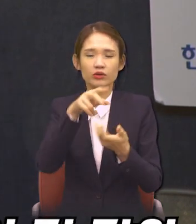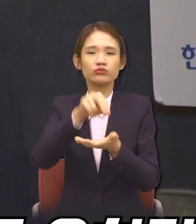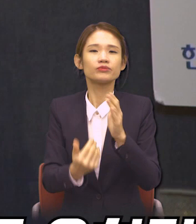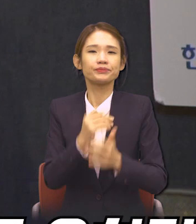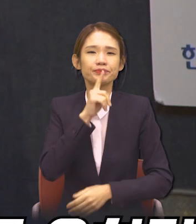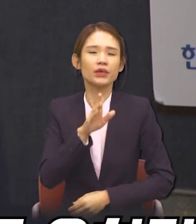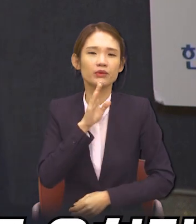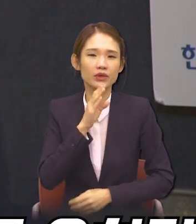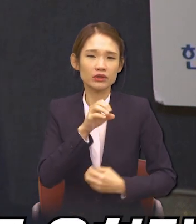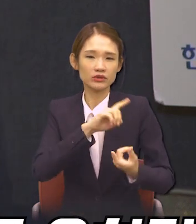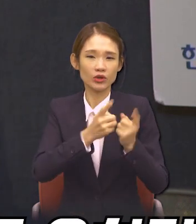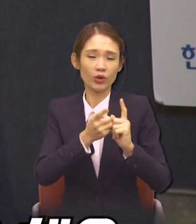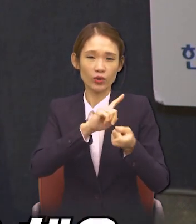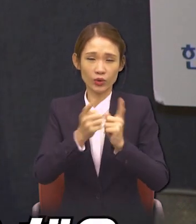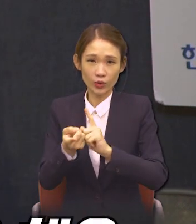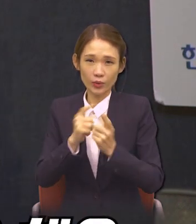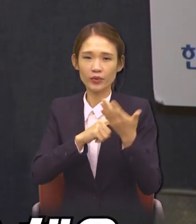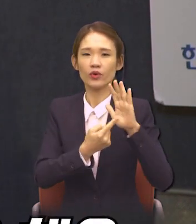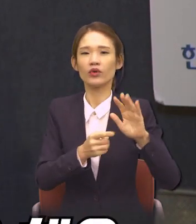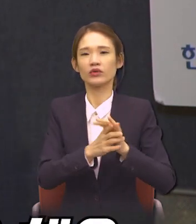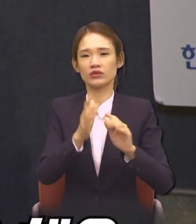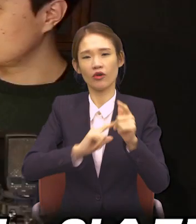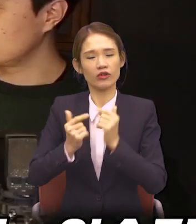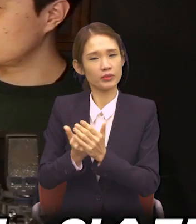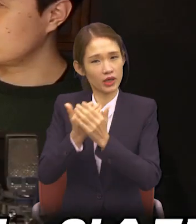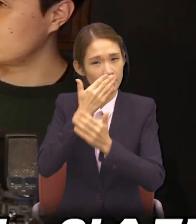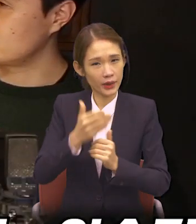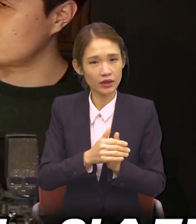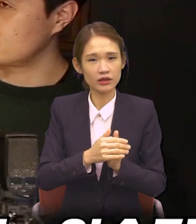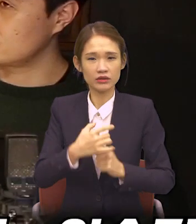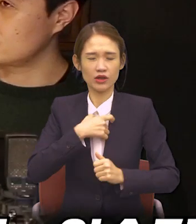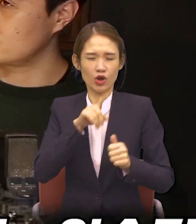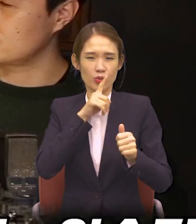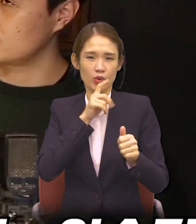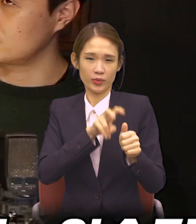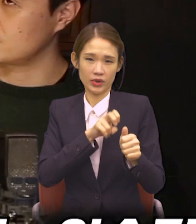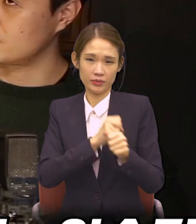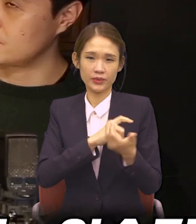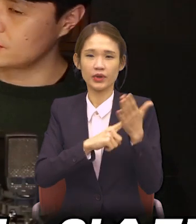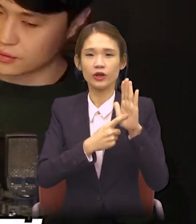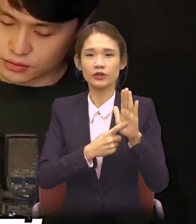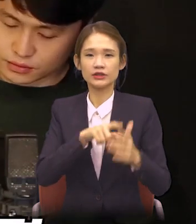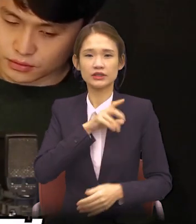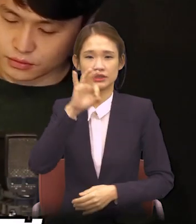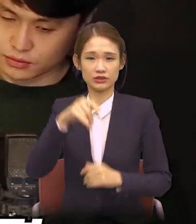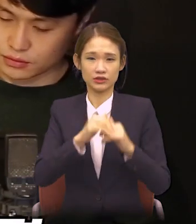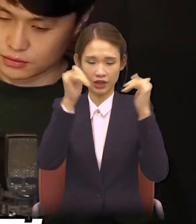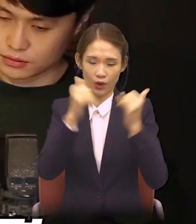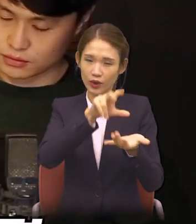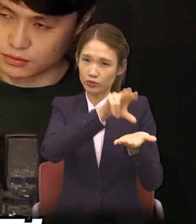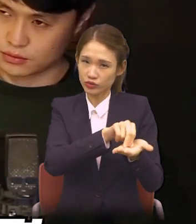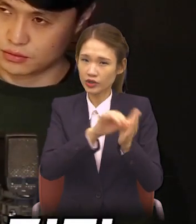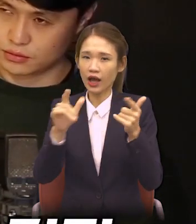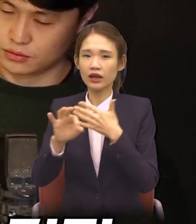것 같아 라는 이야기는 표현의 자유를 오히려 신장시킬 수도 있다고 생각을 해요. 혐오 발언을 가지고 이 혐오라는 이슈가 사회적